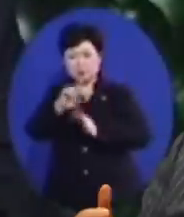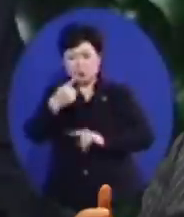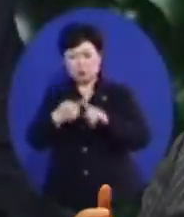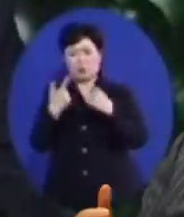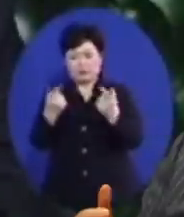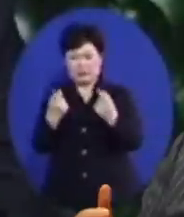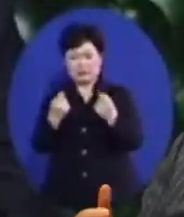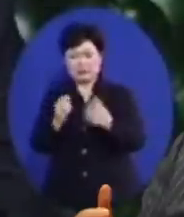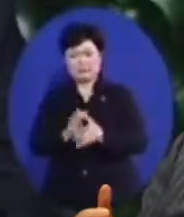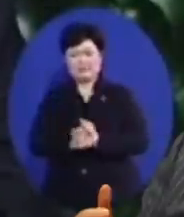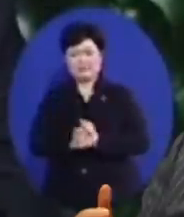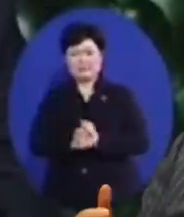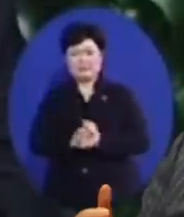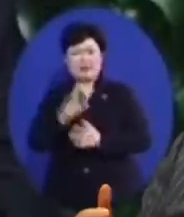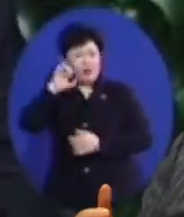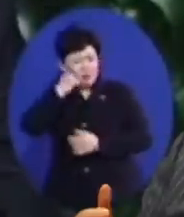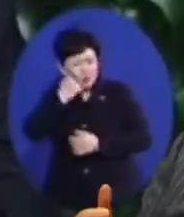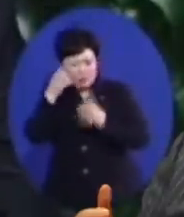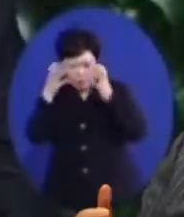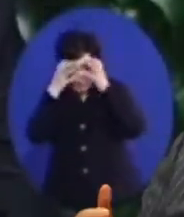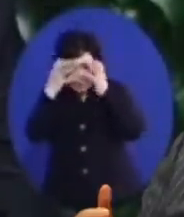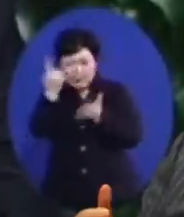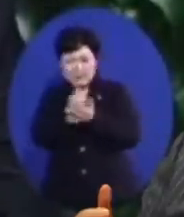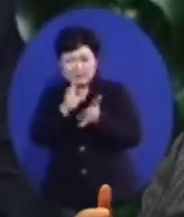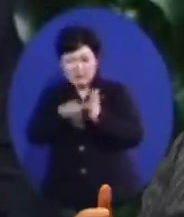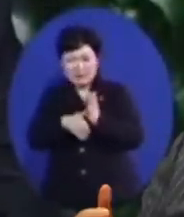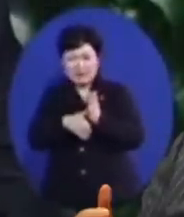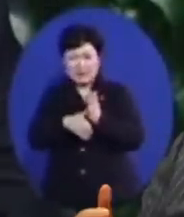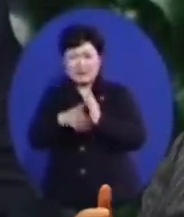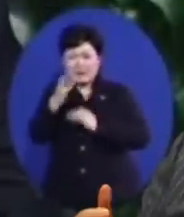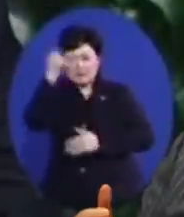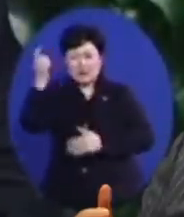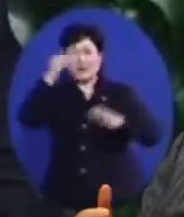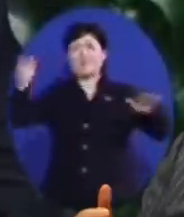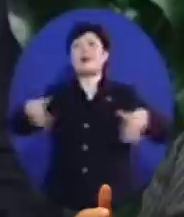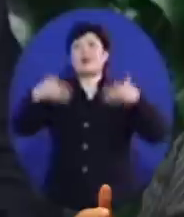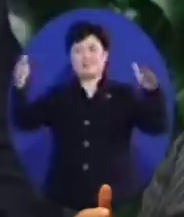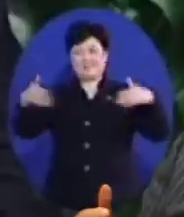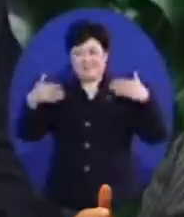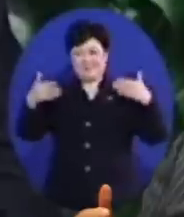하고 어려운 고난이 다가왔을 때 고난과 싸우는 것도 성령 바람 타고 하고